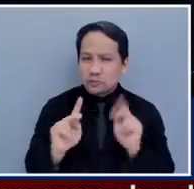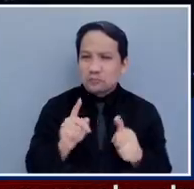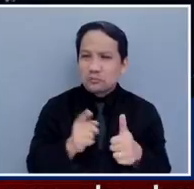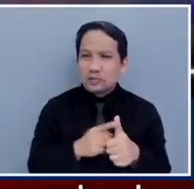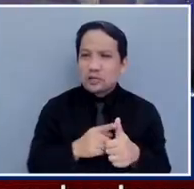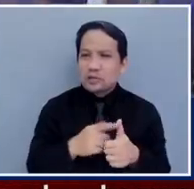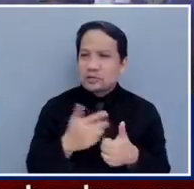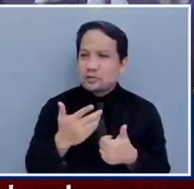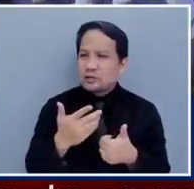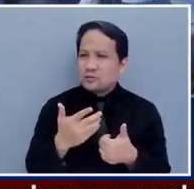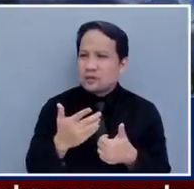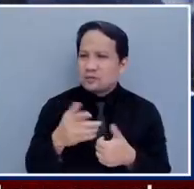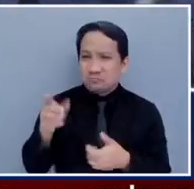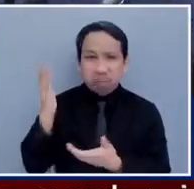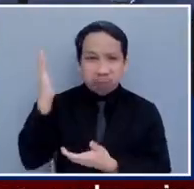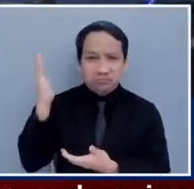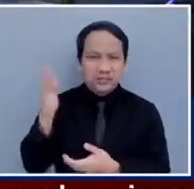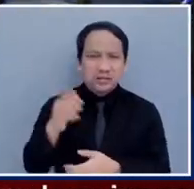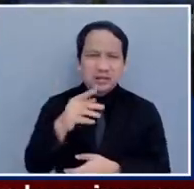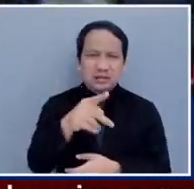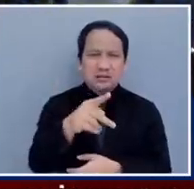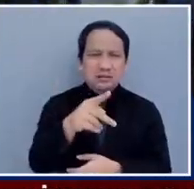Hit Play.